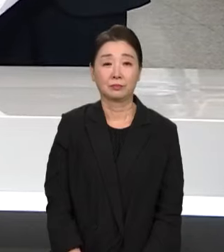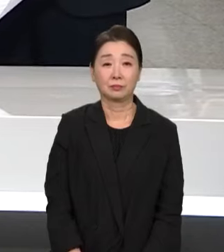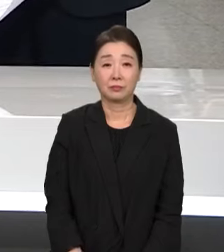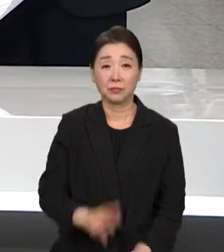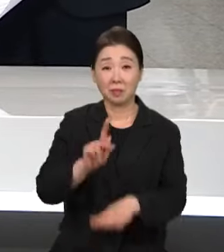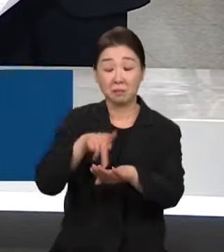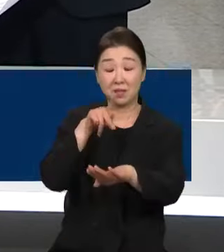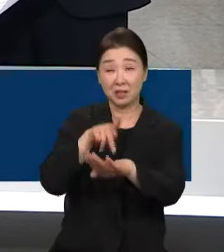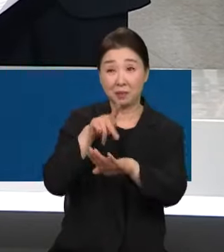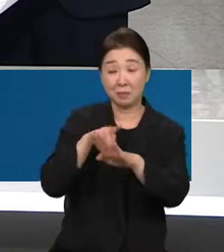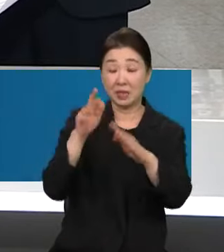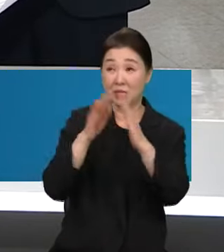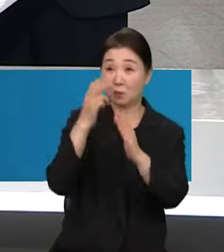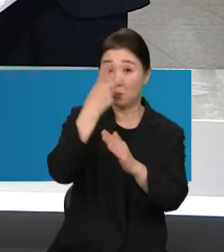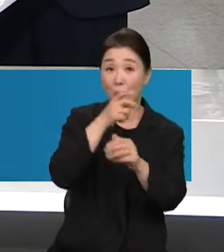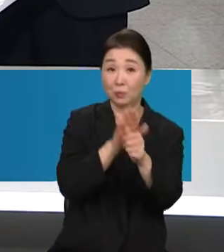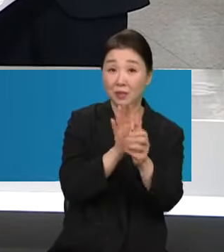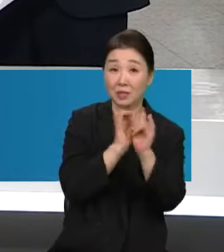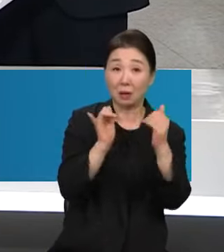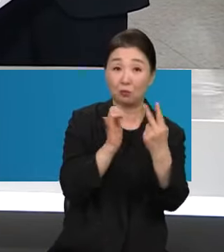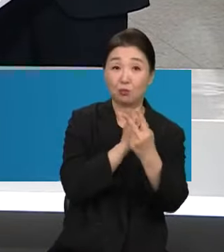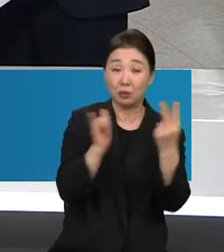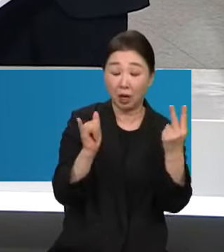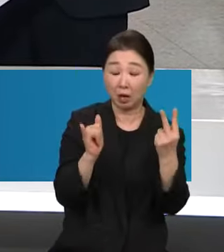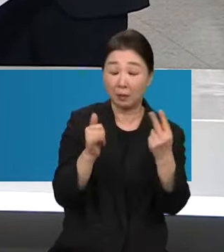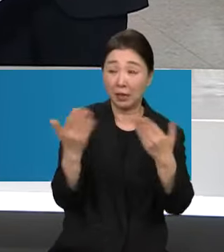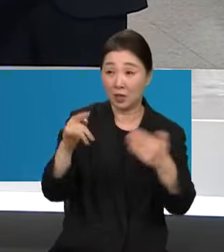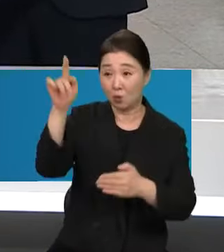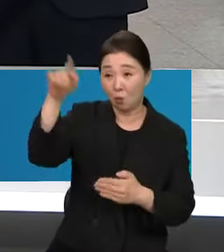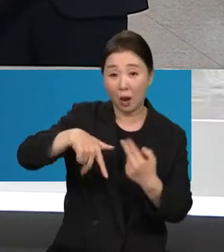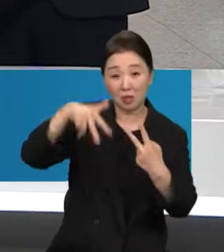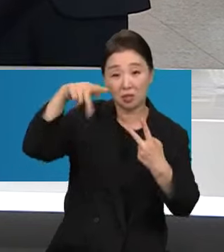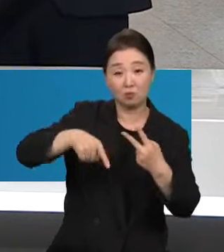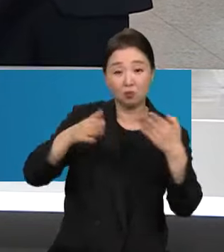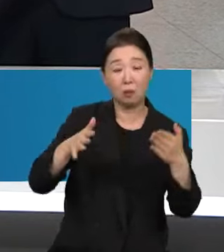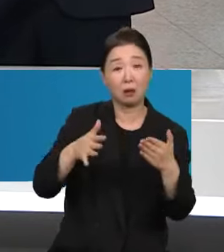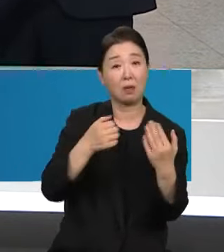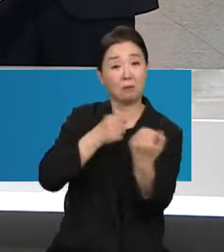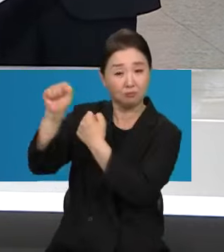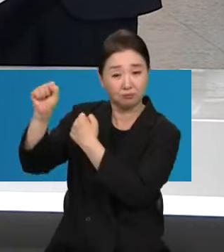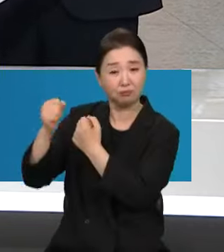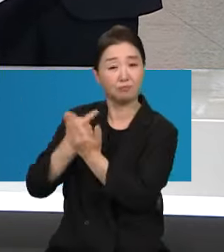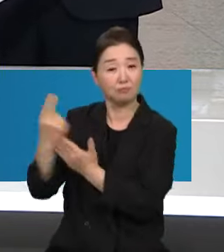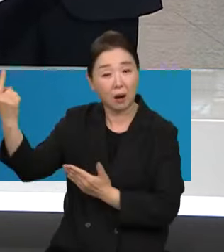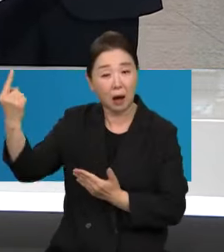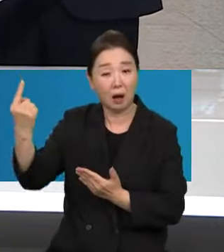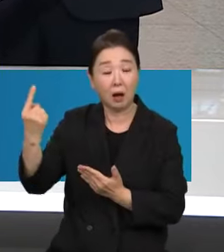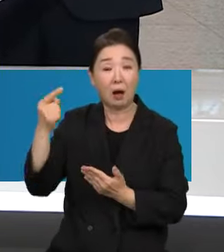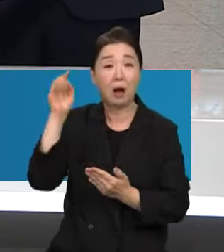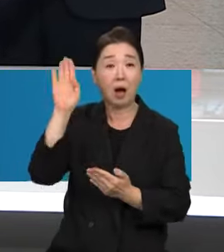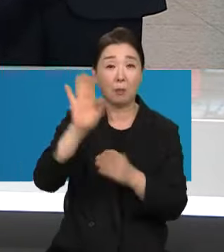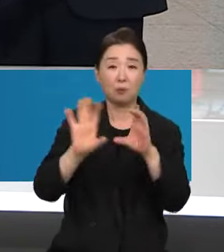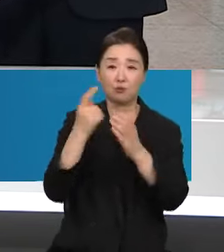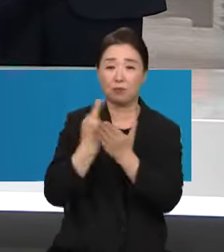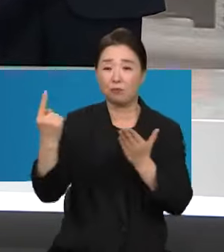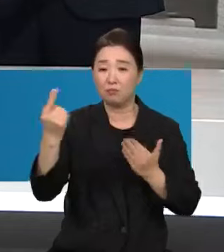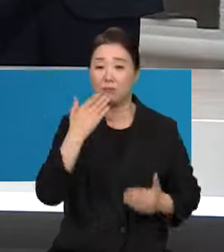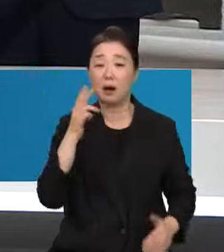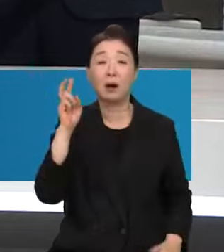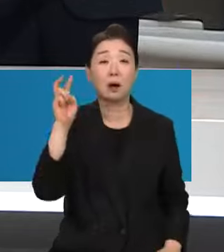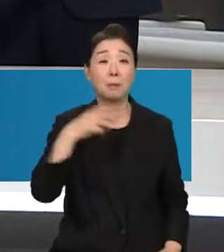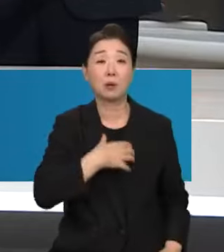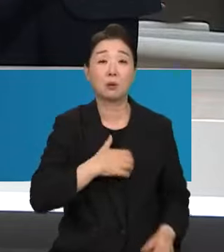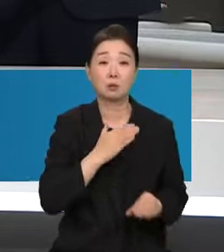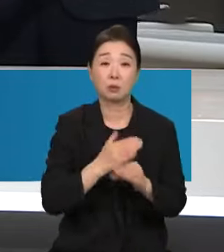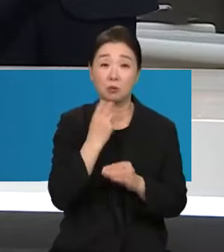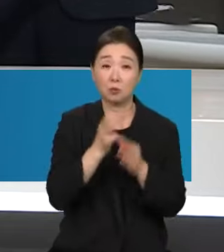필리핀 가사 관리사 가운데 두 명이 출근 2주 만에 무달 이탈한 가운데 추가 이탈이 이어질 수 있다는 우려가 나오고 있습니다이 때문에